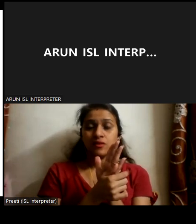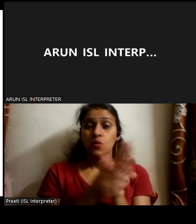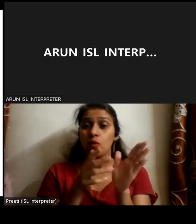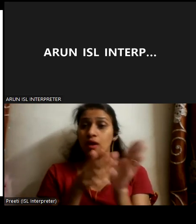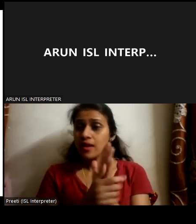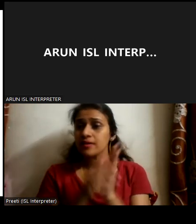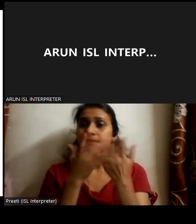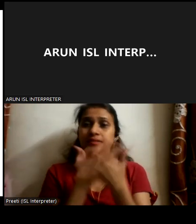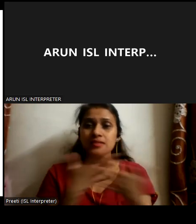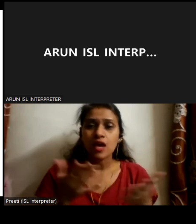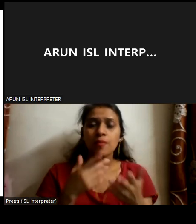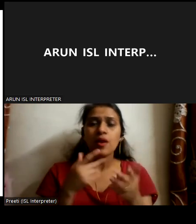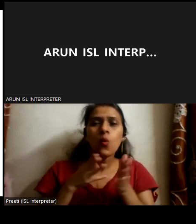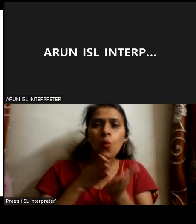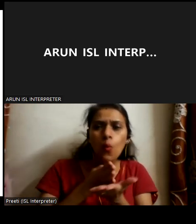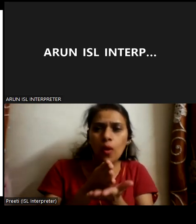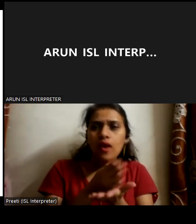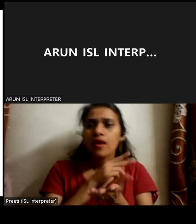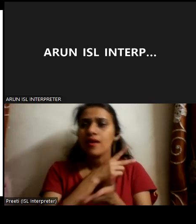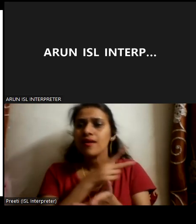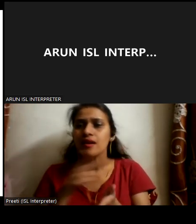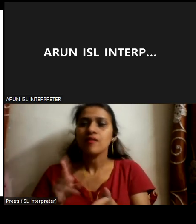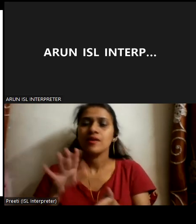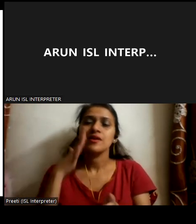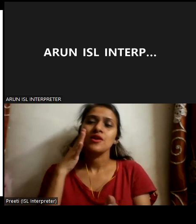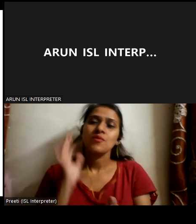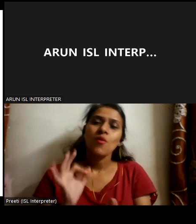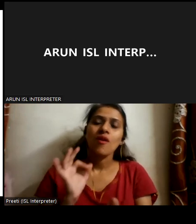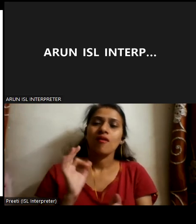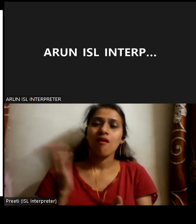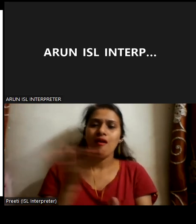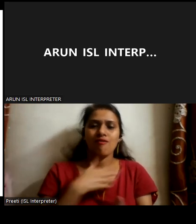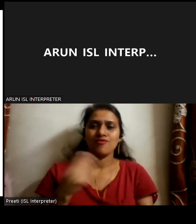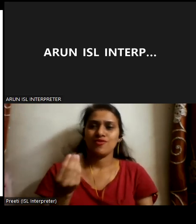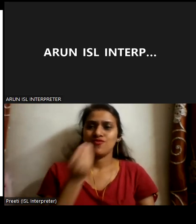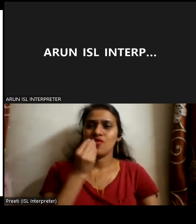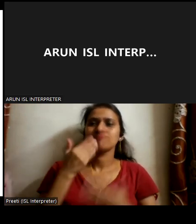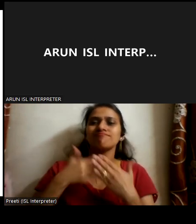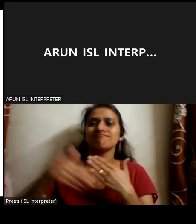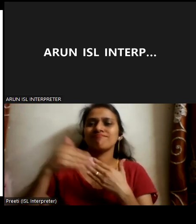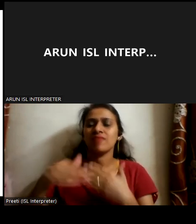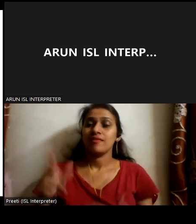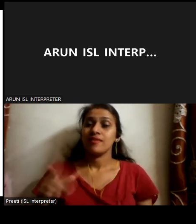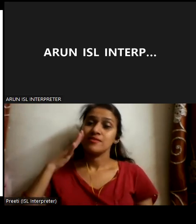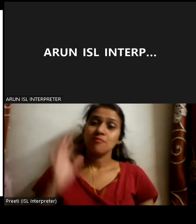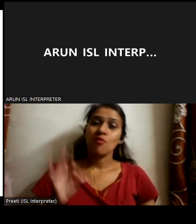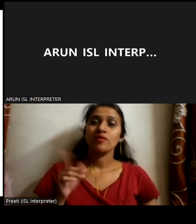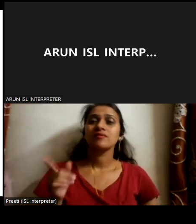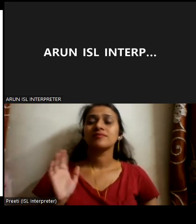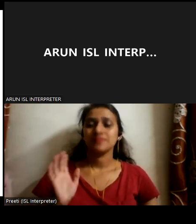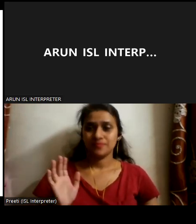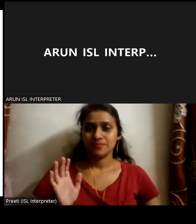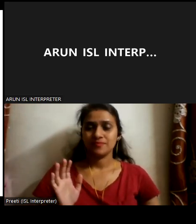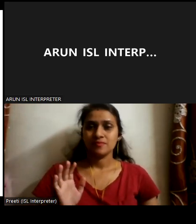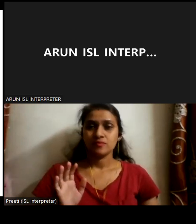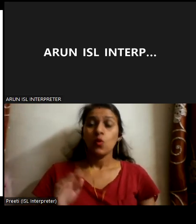हैं जिसके जरिए हम अपनी आजीविका को चला सकते हैं, यह लाइवलीहुड है. सो व्हाट आई एम ट्राइंग टू